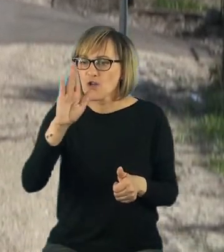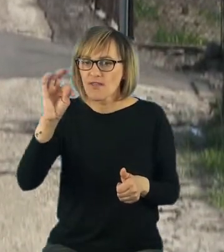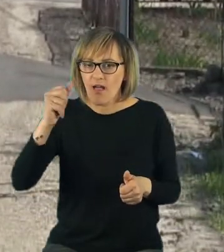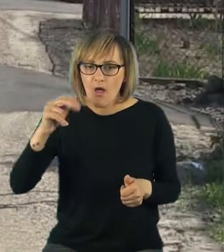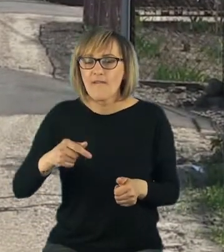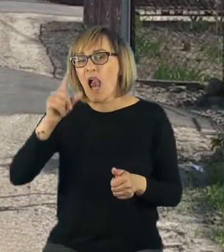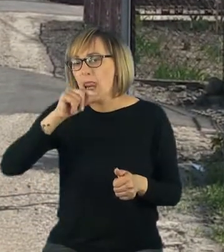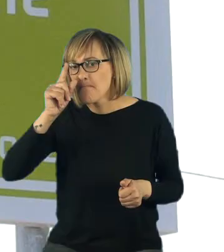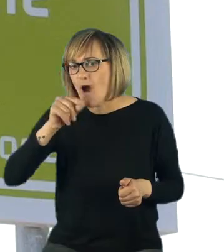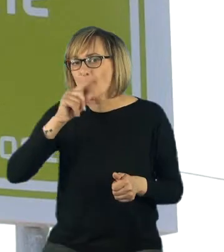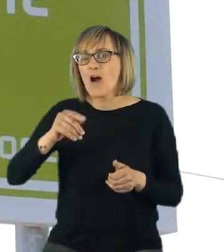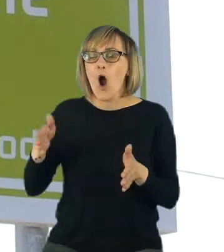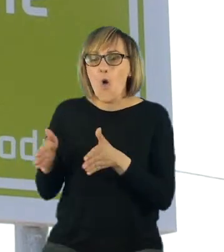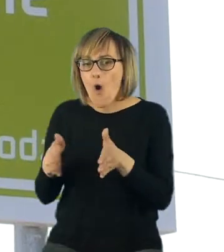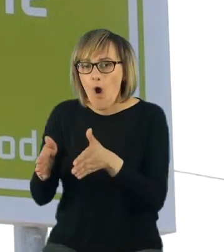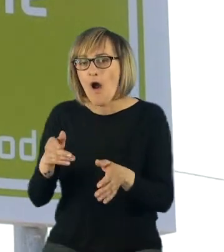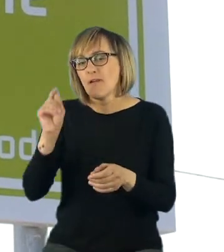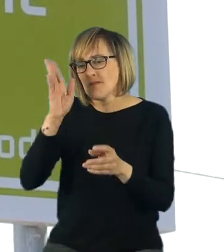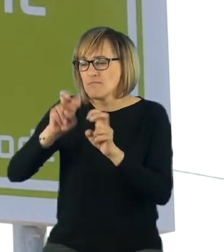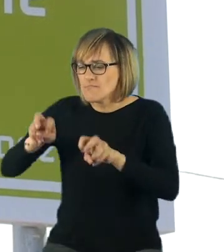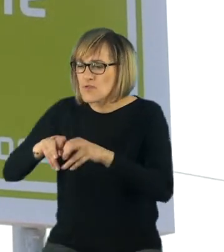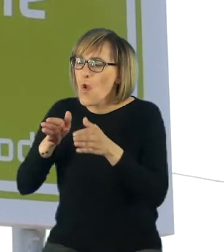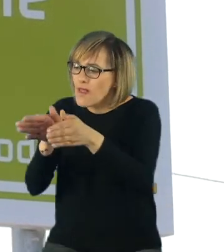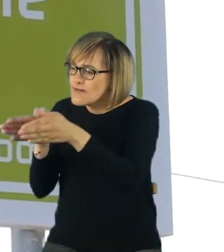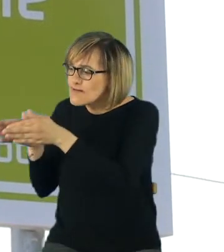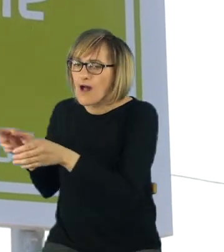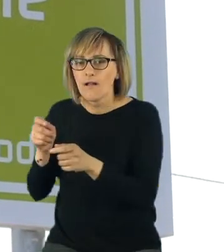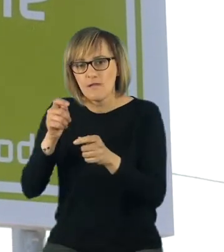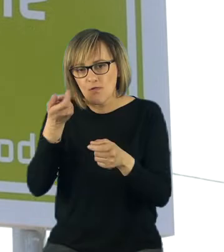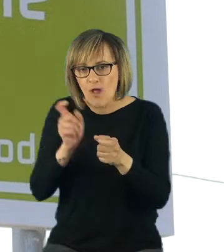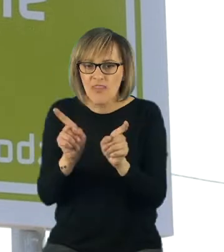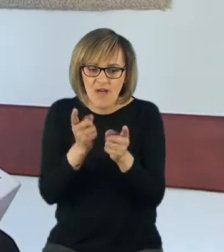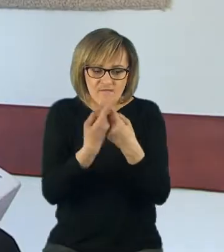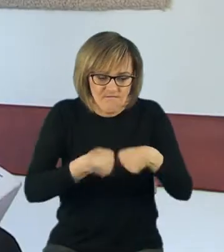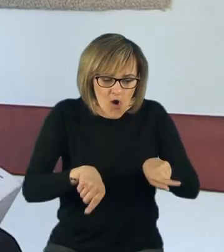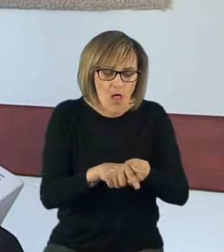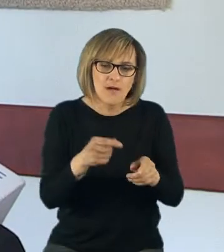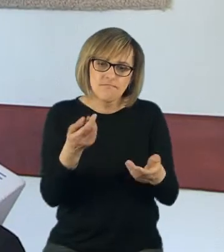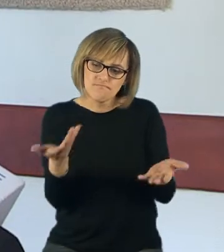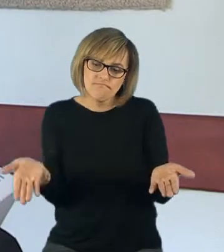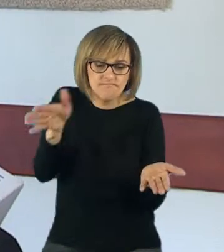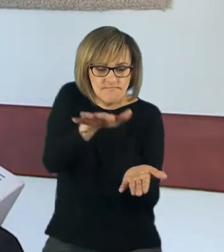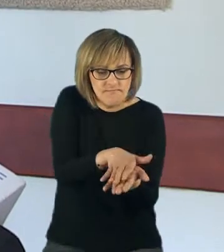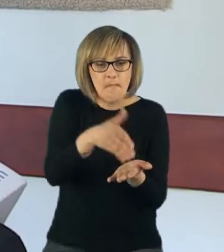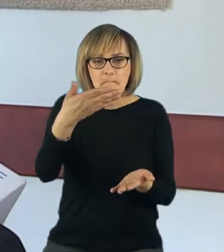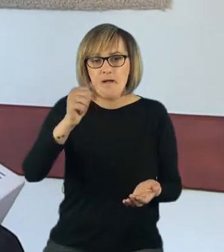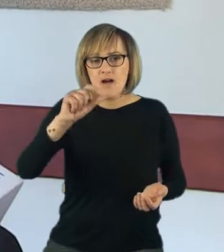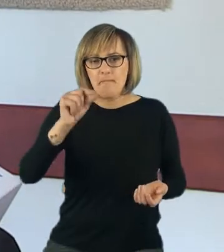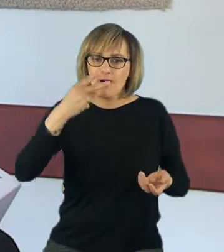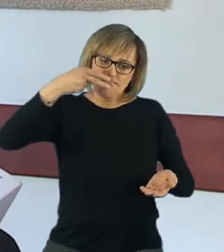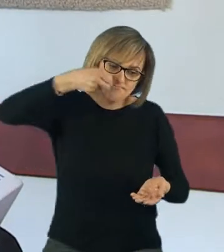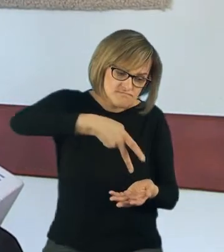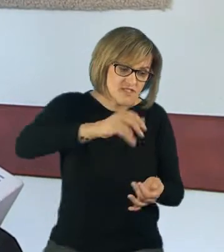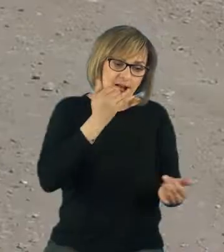i Łąkowa, etap drugi. Ponadto zlecono również wykonanie map do celów projektowych na drogi